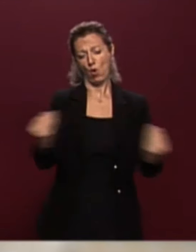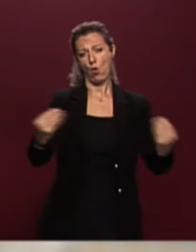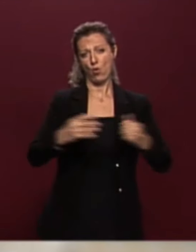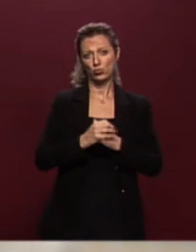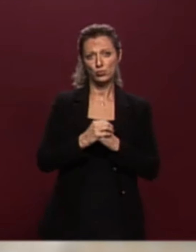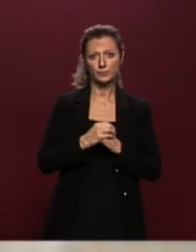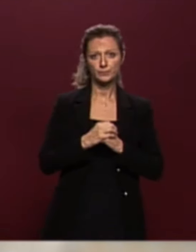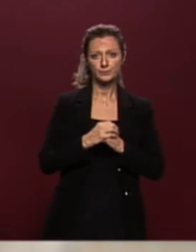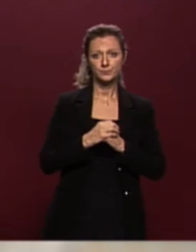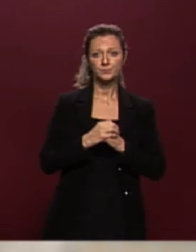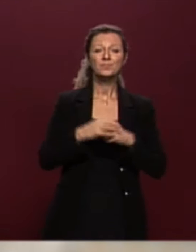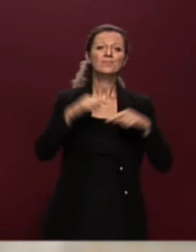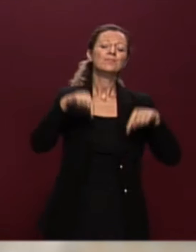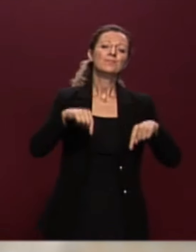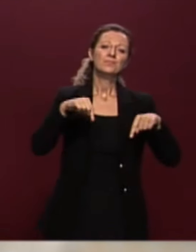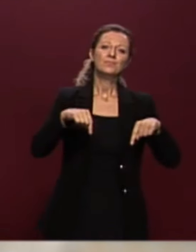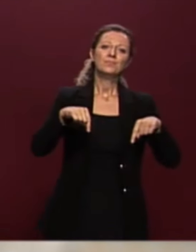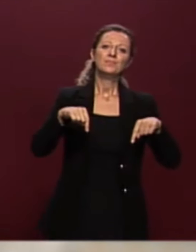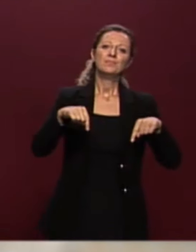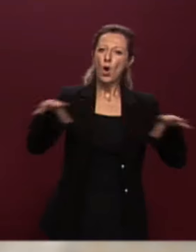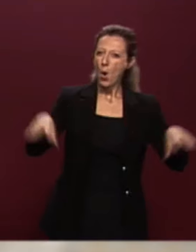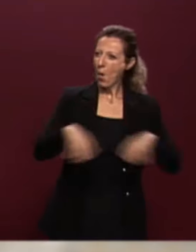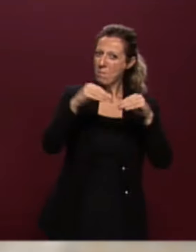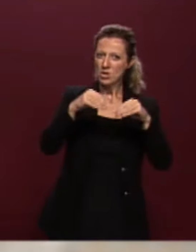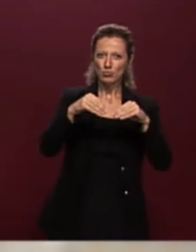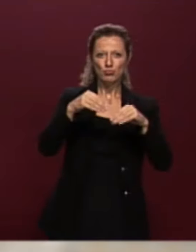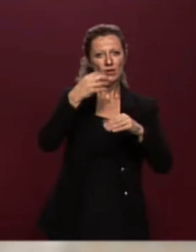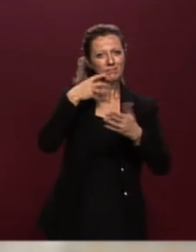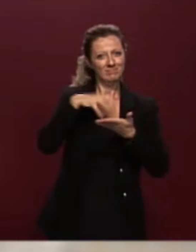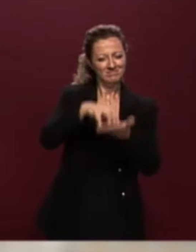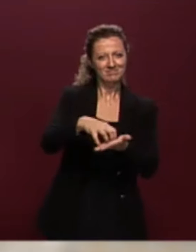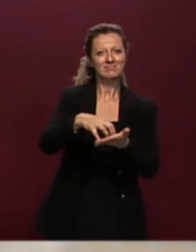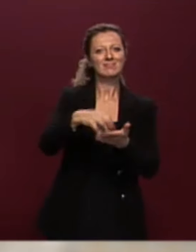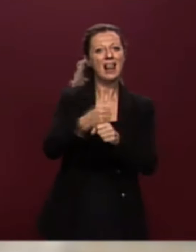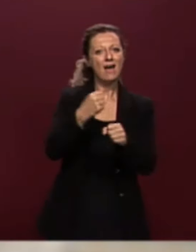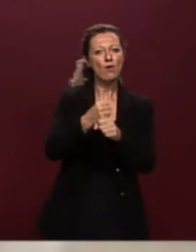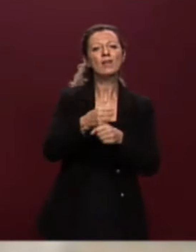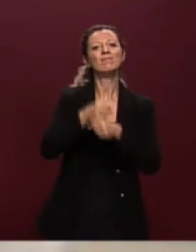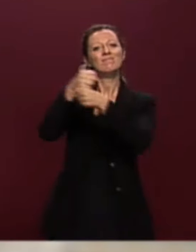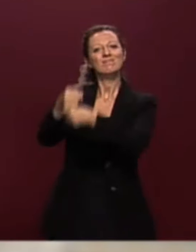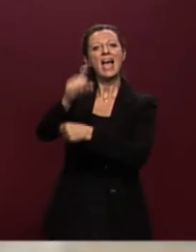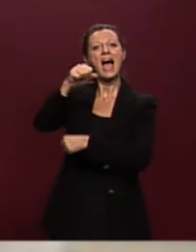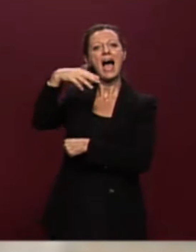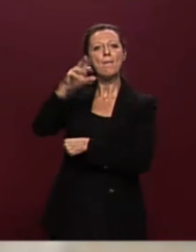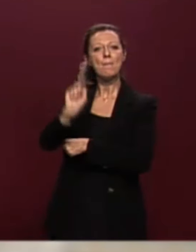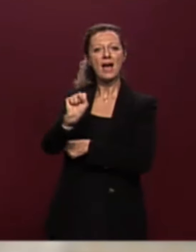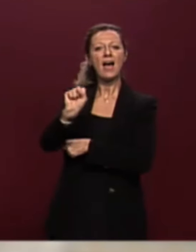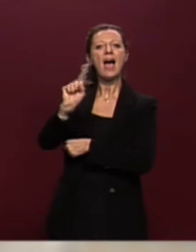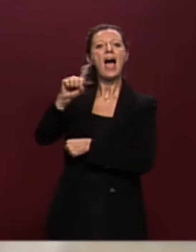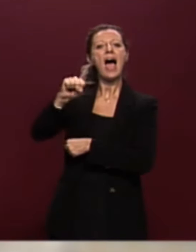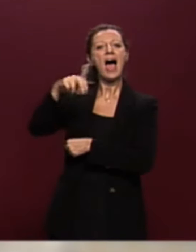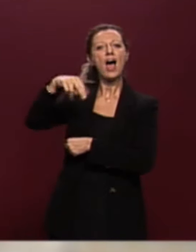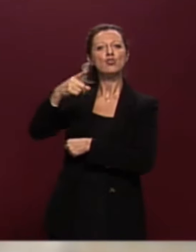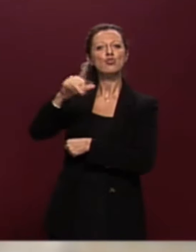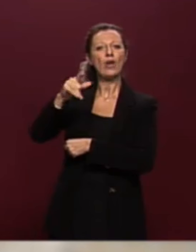Adesso, per introdurre i lavori, lascio la parola ad Ambra Angiolini. Grazie per essere qui con